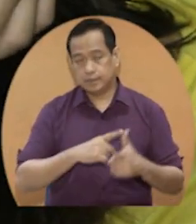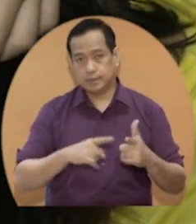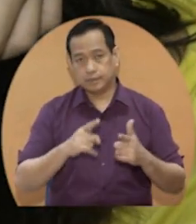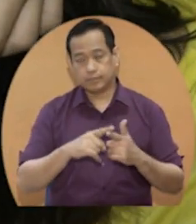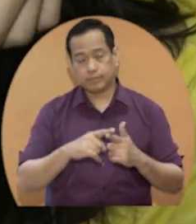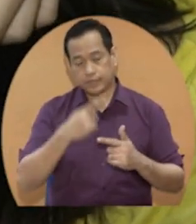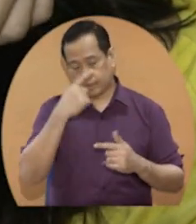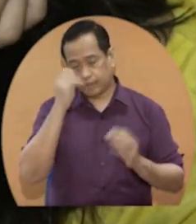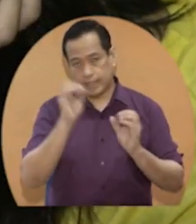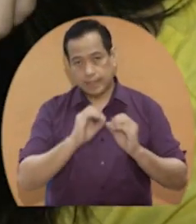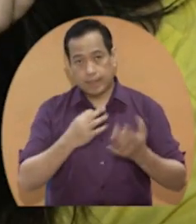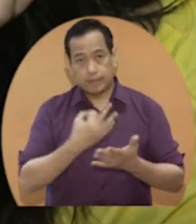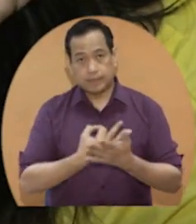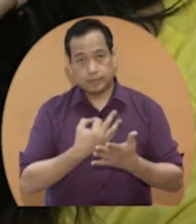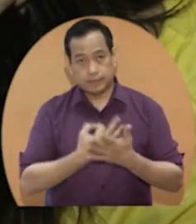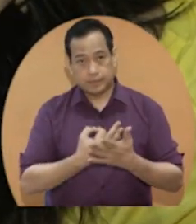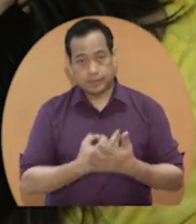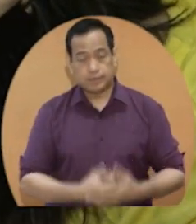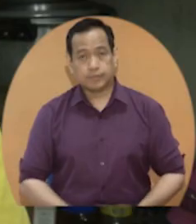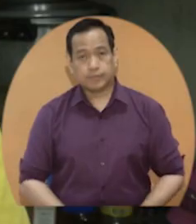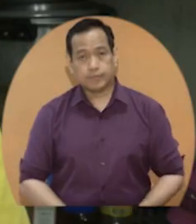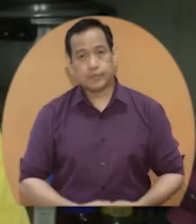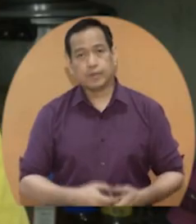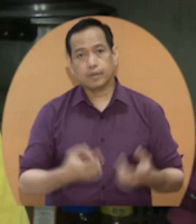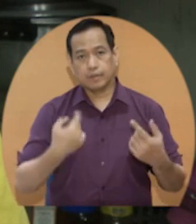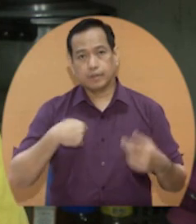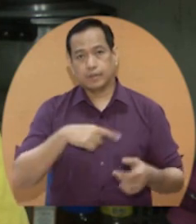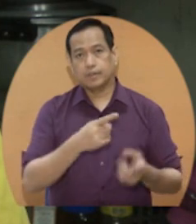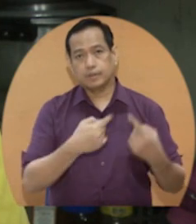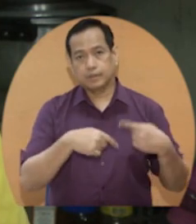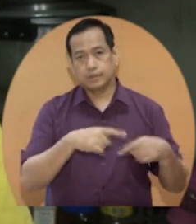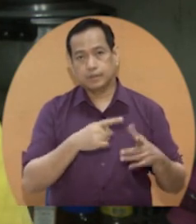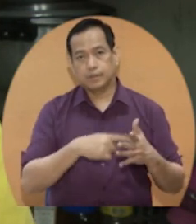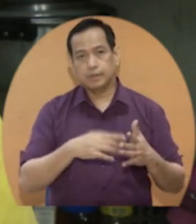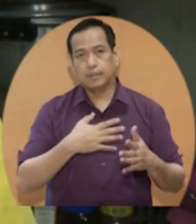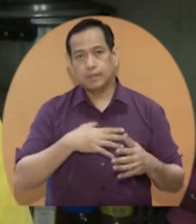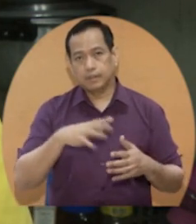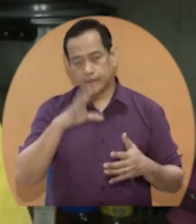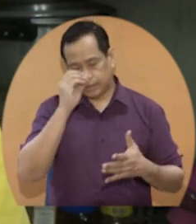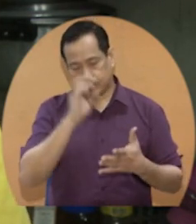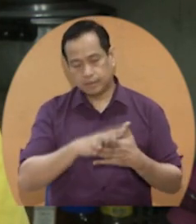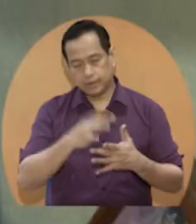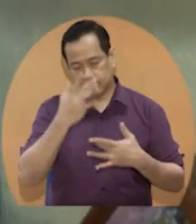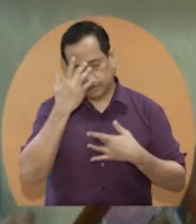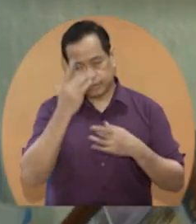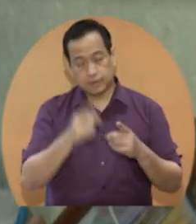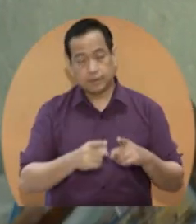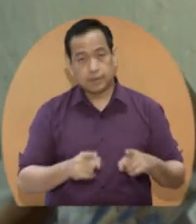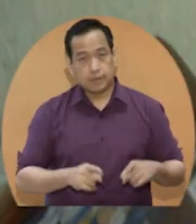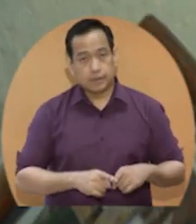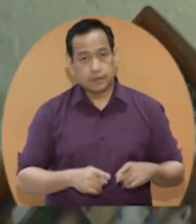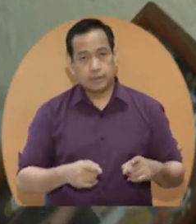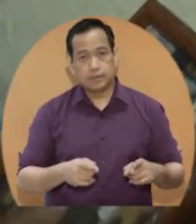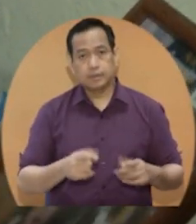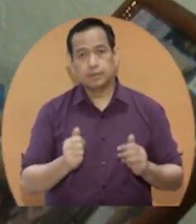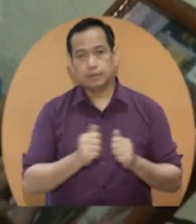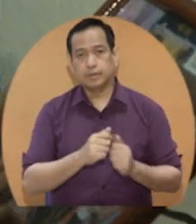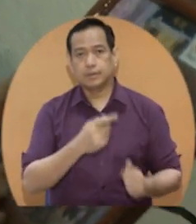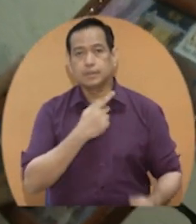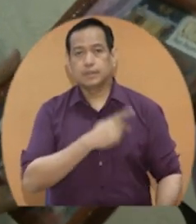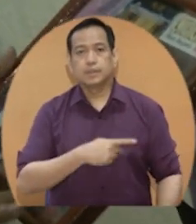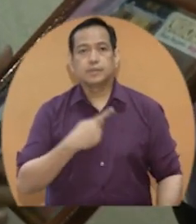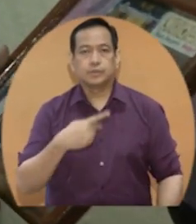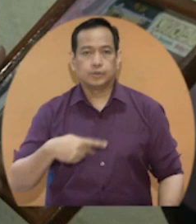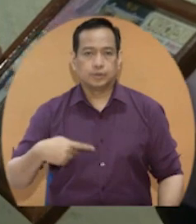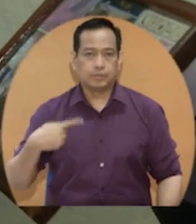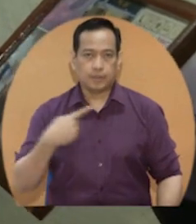pera. Wala po kasi kaming pera. Kakagaling lang po sa sakit ng asawa ko na hospital po siya. Ayun nga po, may pneumonia